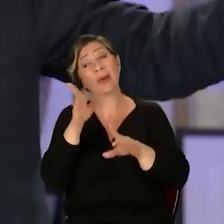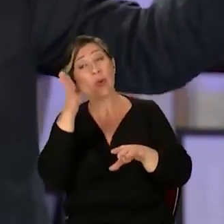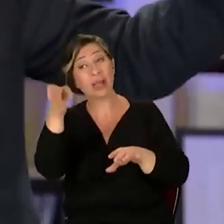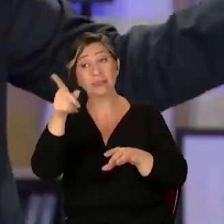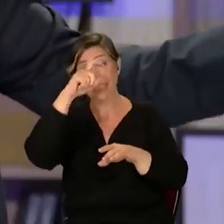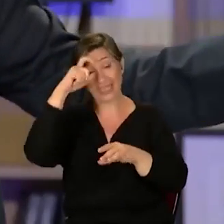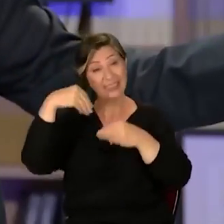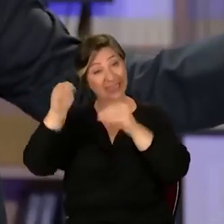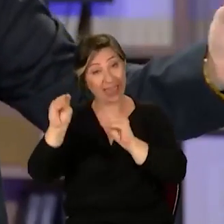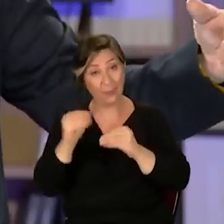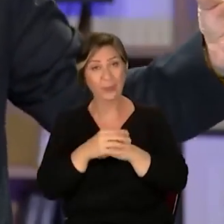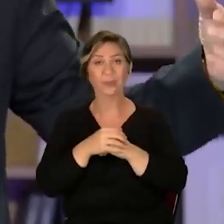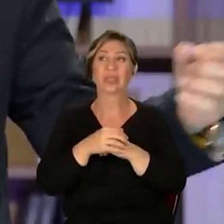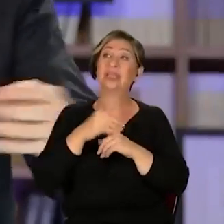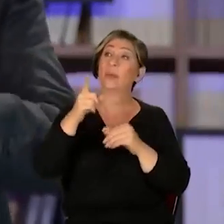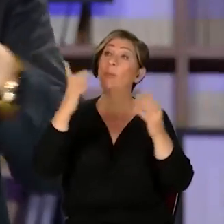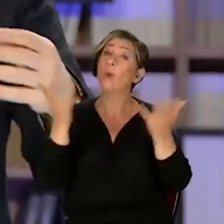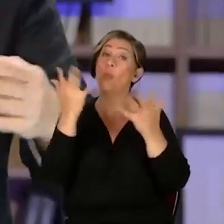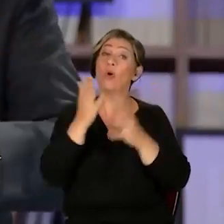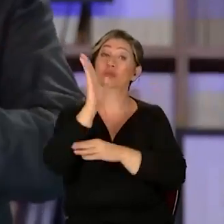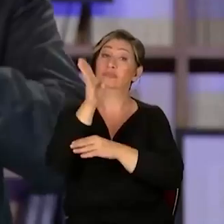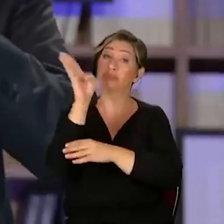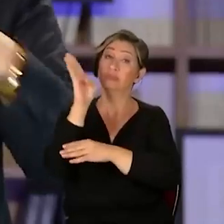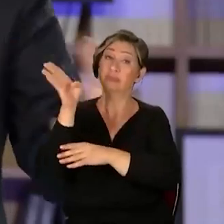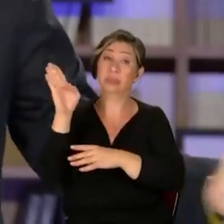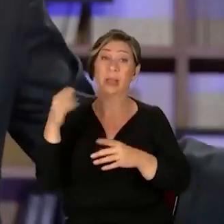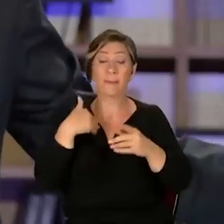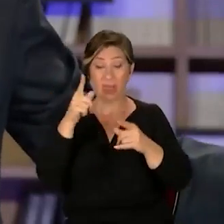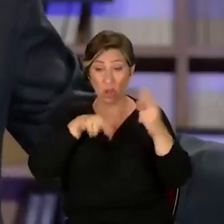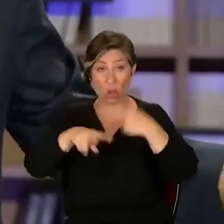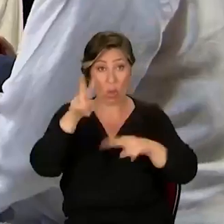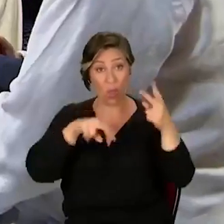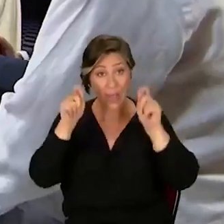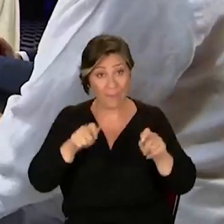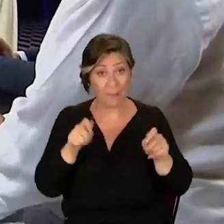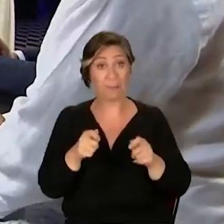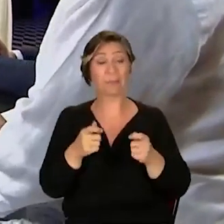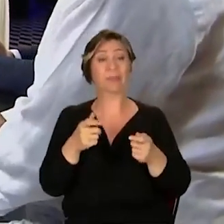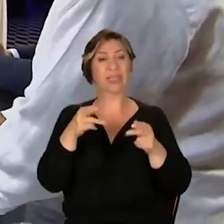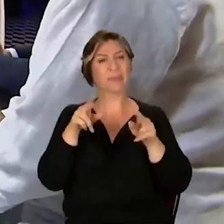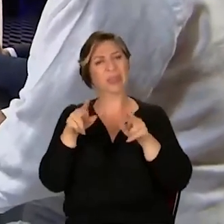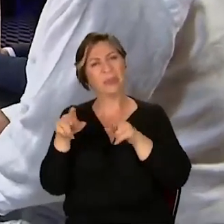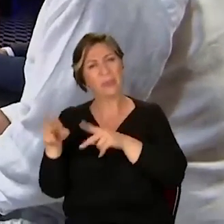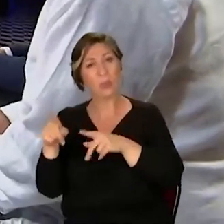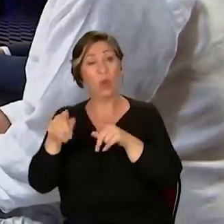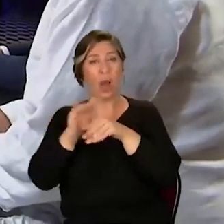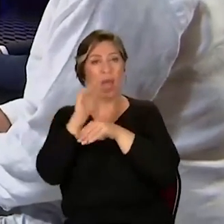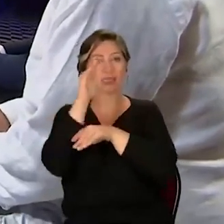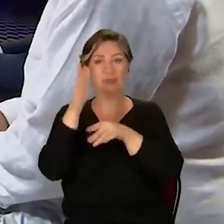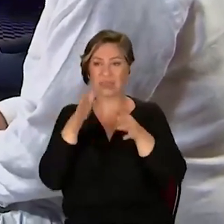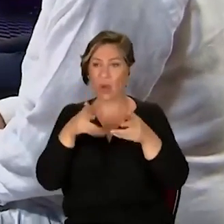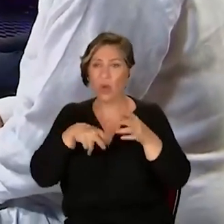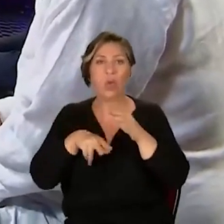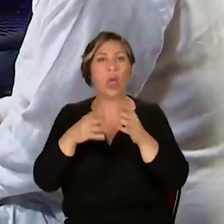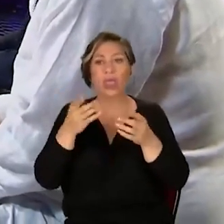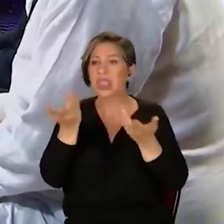sana bir yazlık satayım. Sen bol bol seyahat et, ben bunun üzerine bir karayolları yapayım. Ondan sonra falan filan. Bu bütün hayatımızı